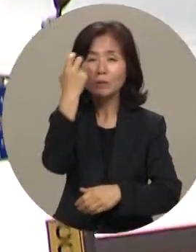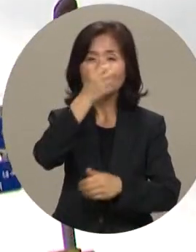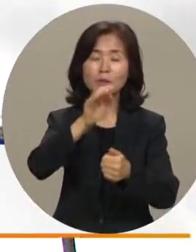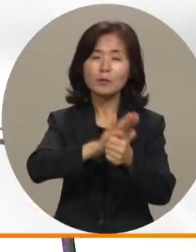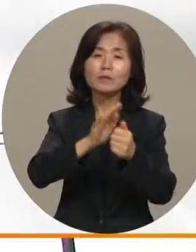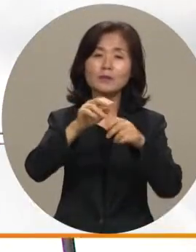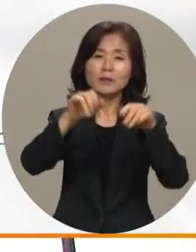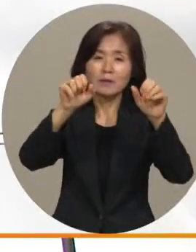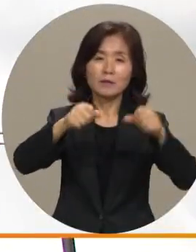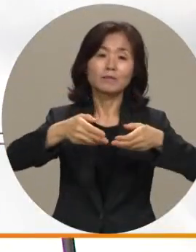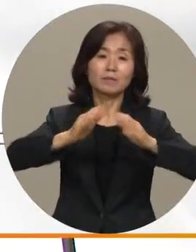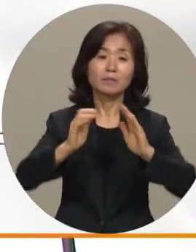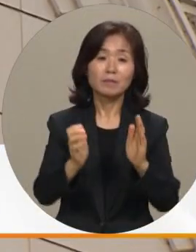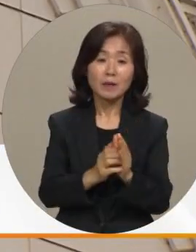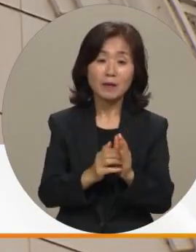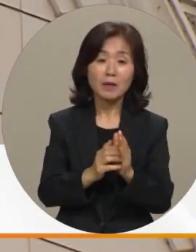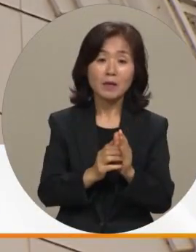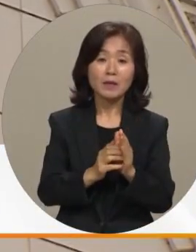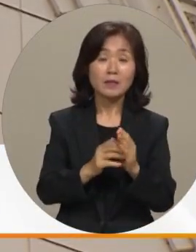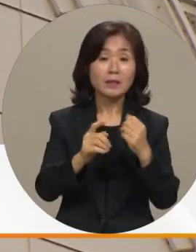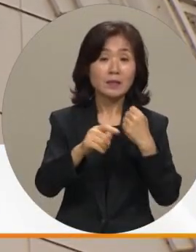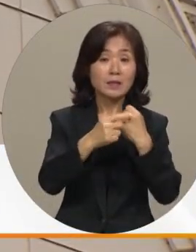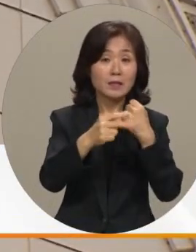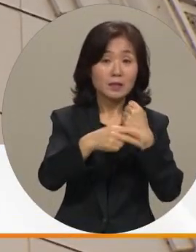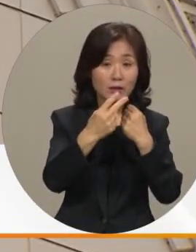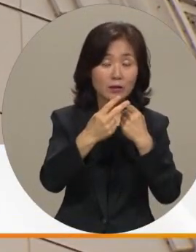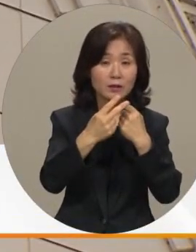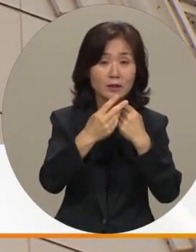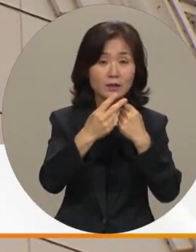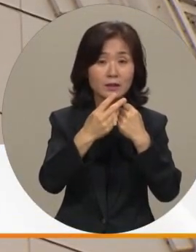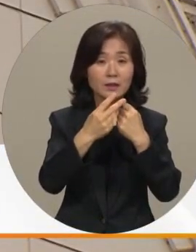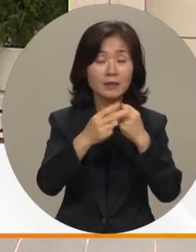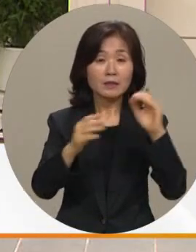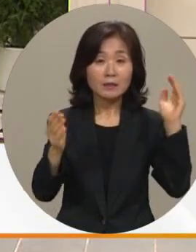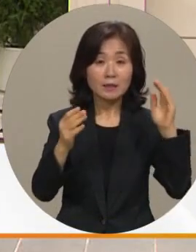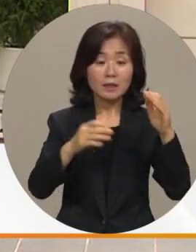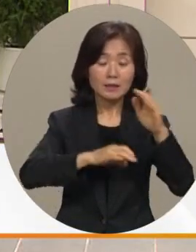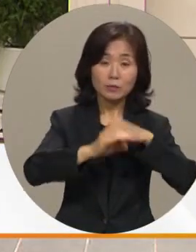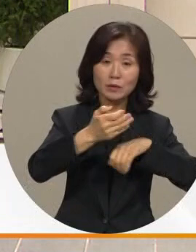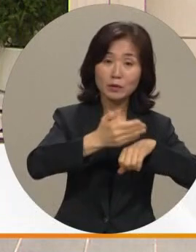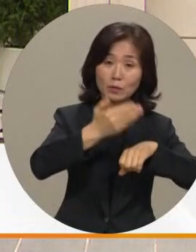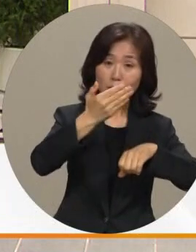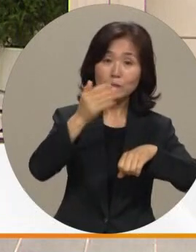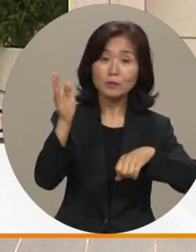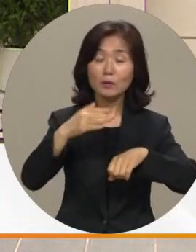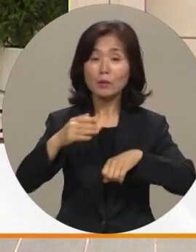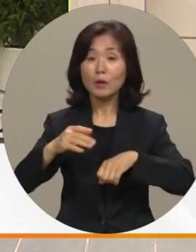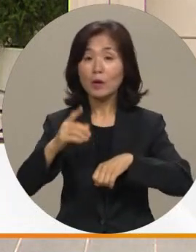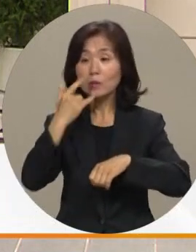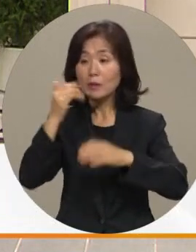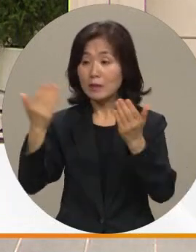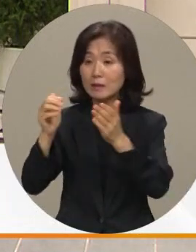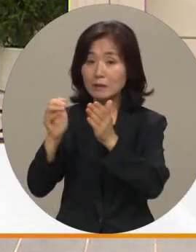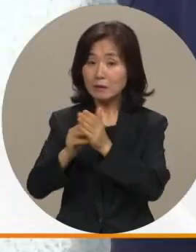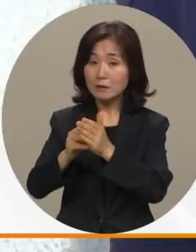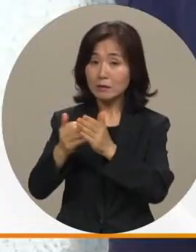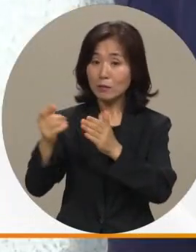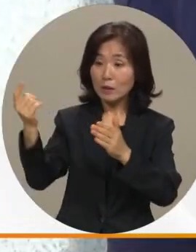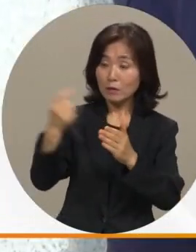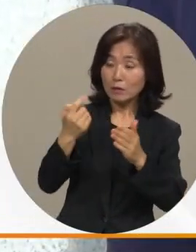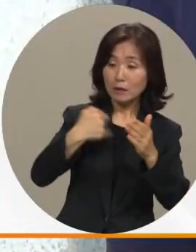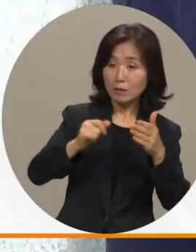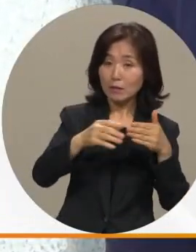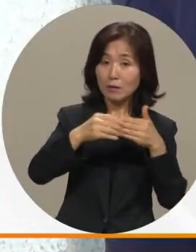센터에서 초 1 2학생 여명을 아침 시부터 부모가 퇴근해 자녀를 데리러 올 때까지 봐주고 있습니다